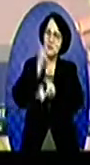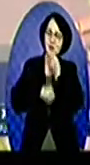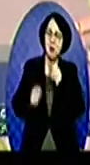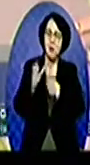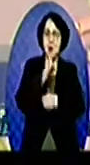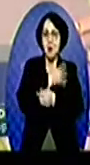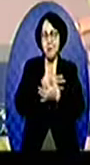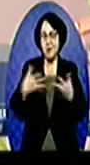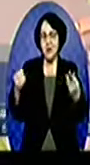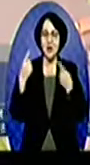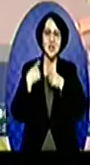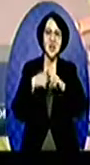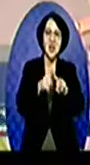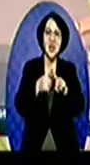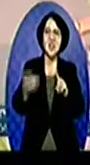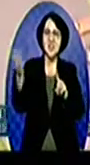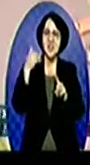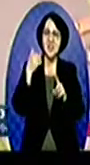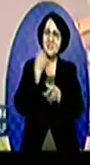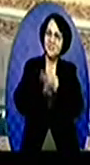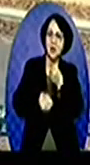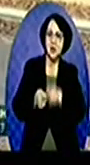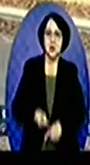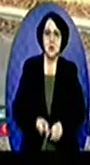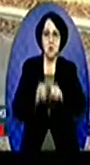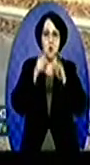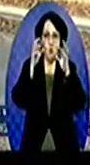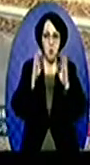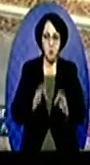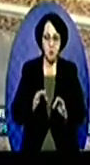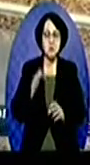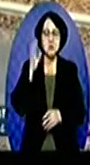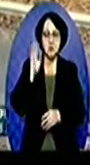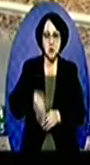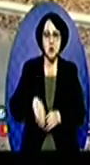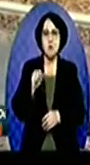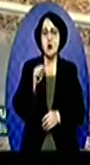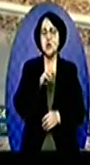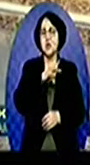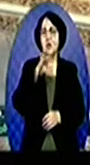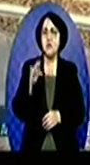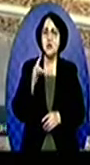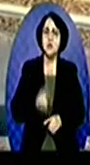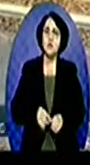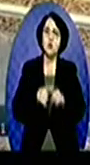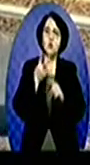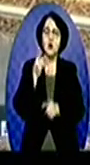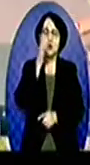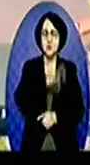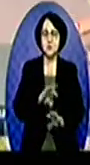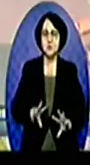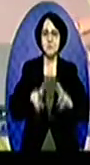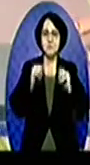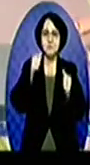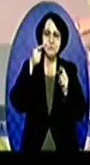байдал одоо нэмэгдэж байгааг та бүхэн маань бүгдээрээ мэдж байгаа. Ачаа тээврийг нэмэгдүүлэх, үр ашгийг сайжруулах чиглэлээр